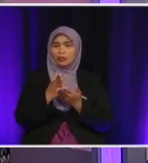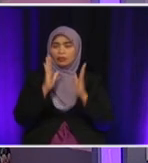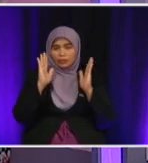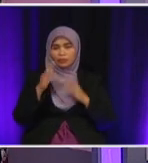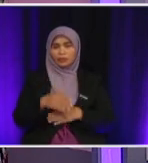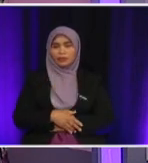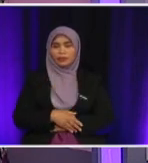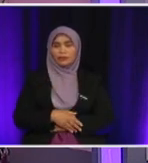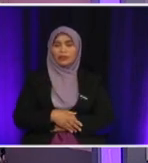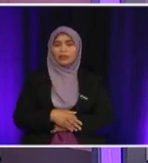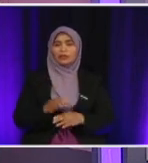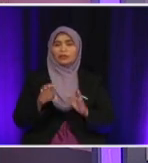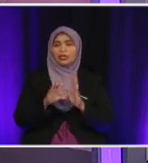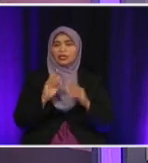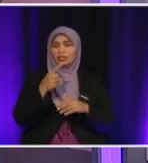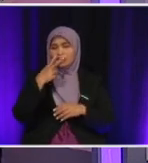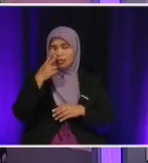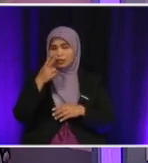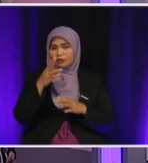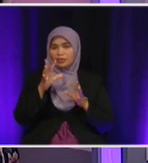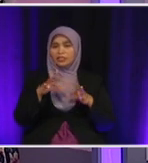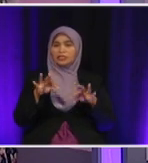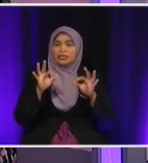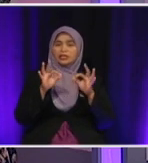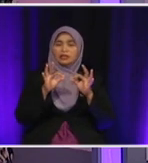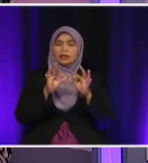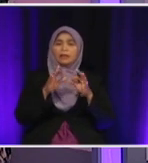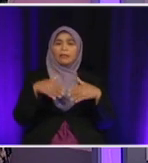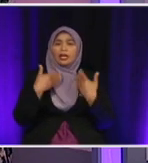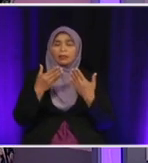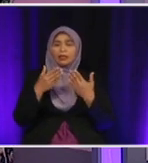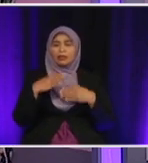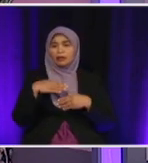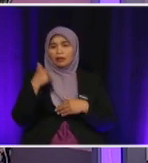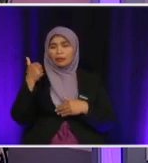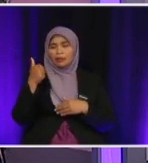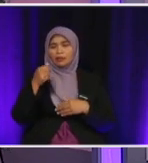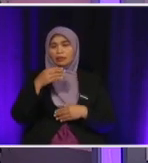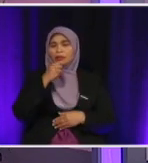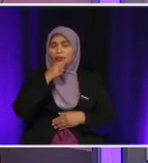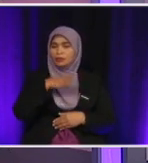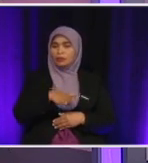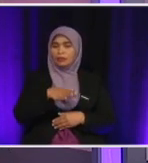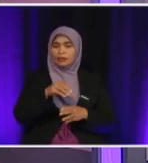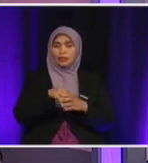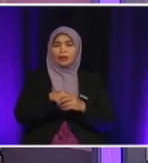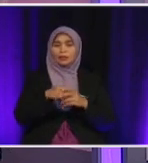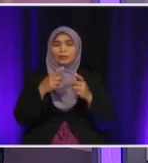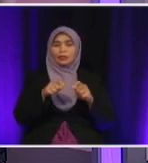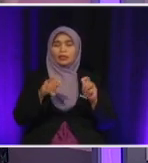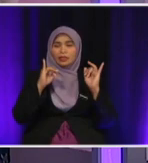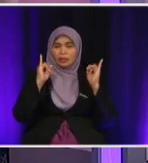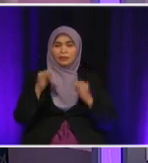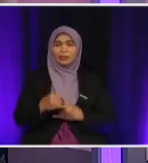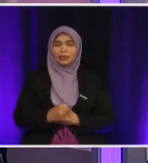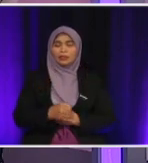ada satu kisah ya bagaimana kehebatan Rasulullah Dalam menunaikan ibadahnya Rasulullah